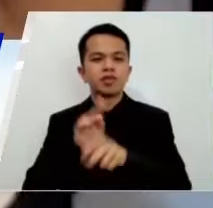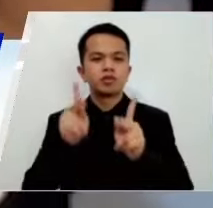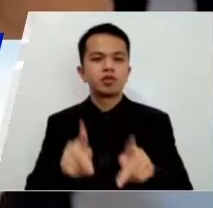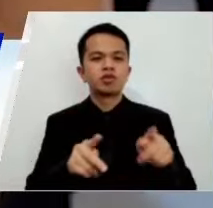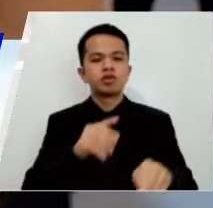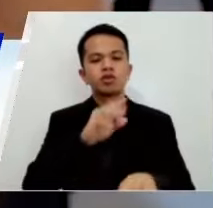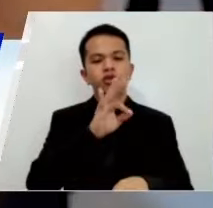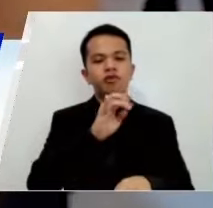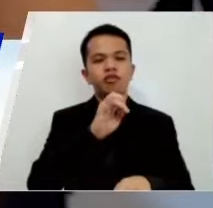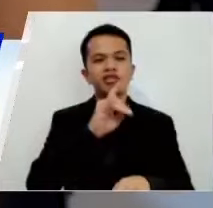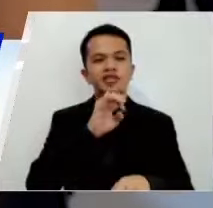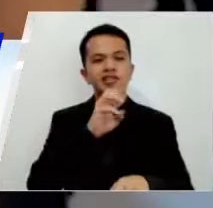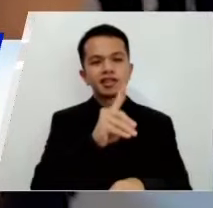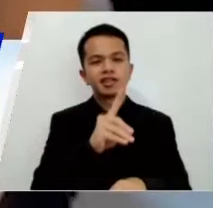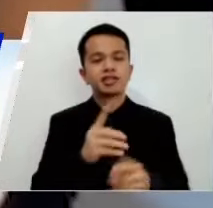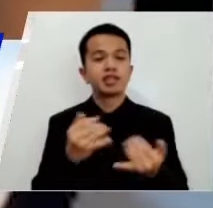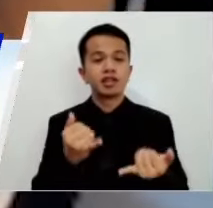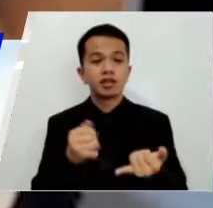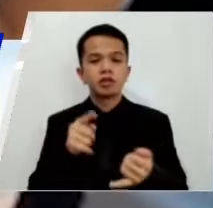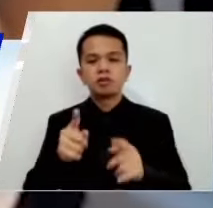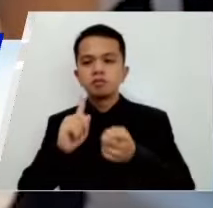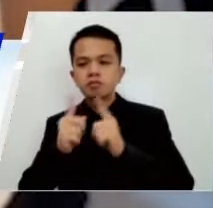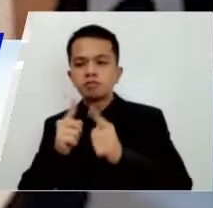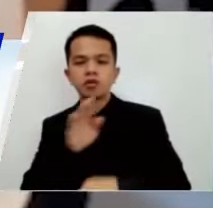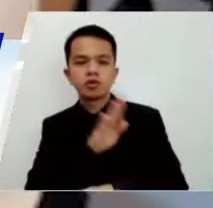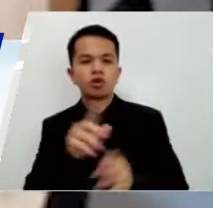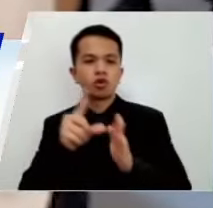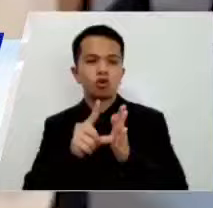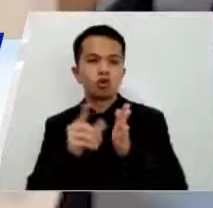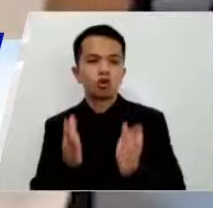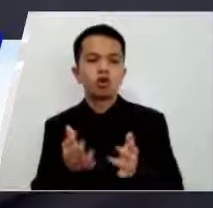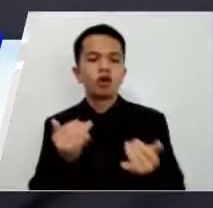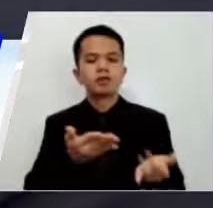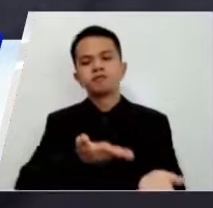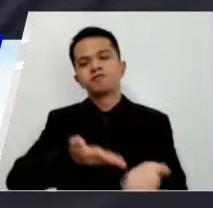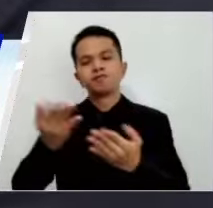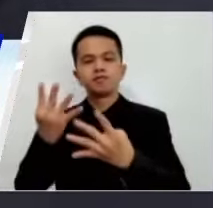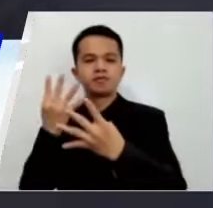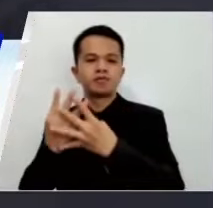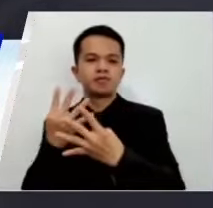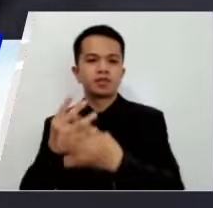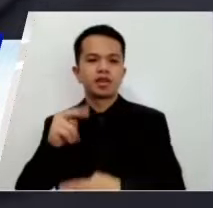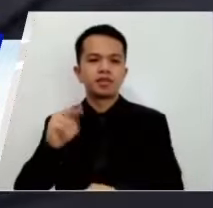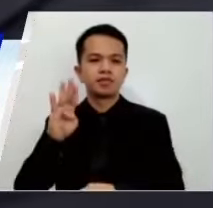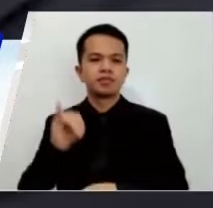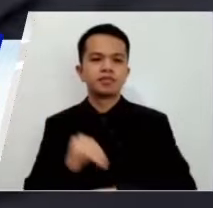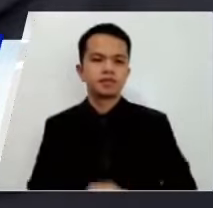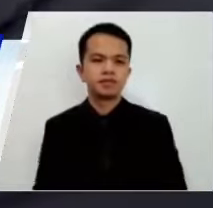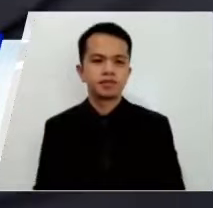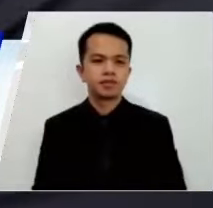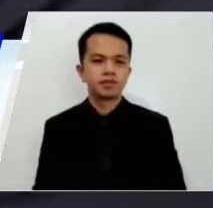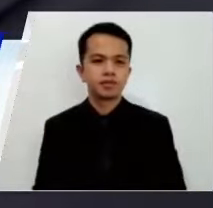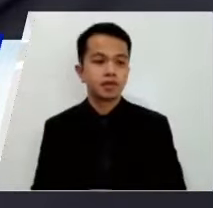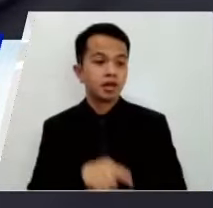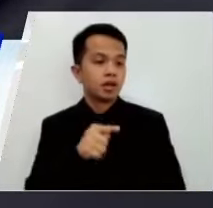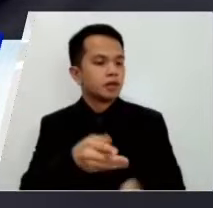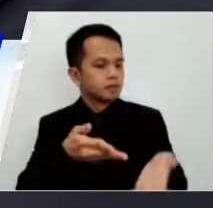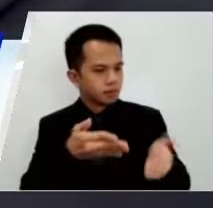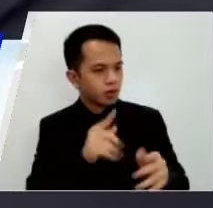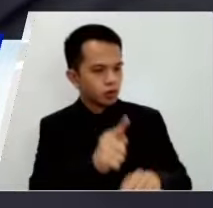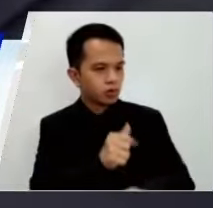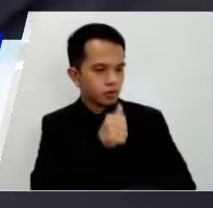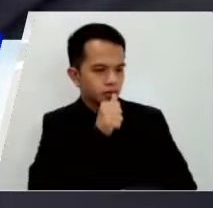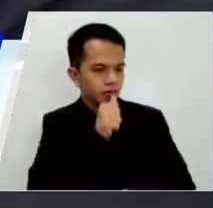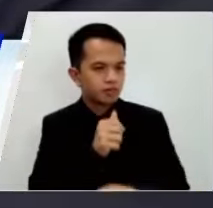Matapos kausapin ang kanyang mga abogado, tuluyan na itong inaresto ng NBI. May karapatan pa yung manahimik. Ano man